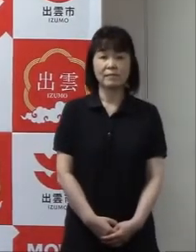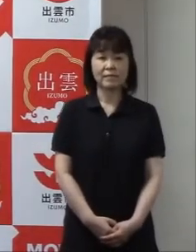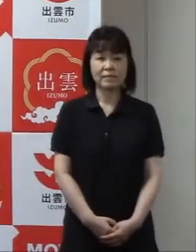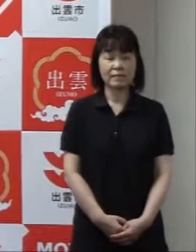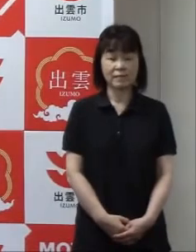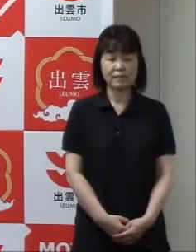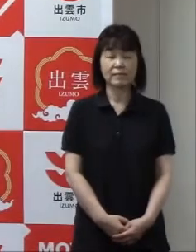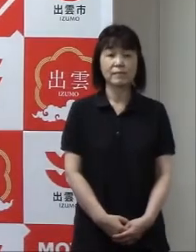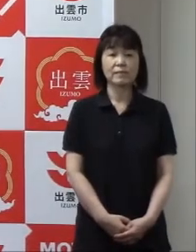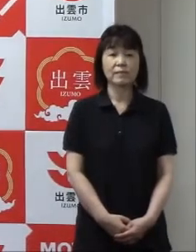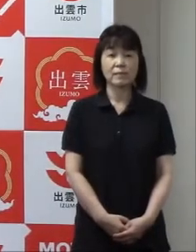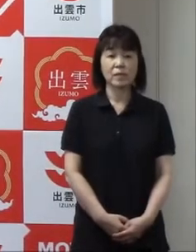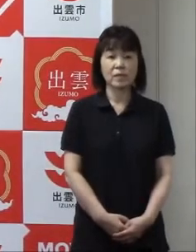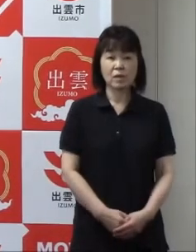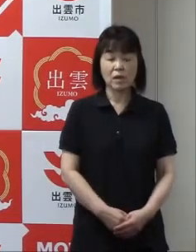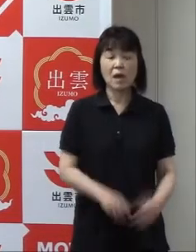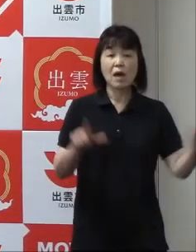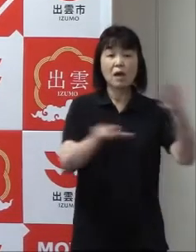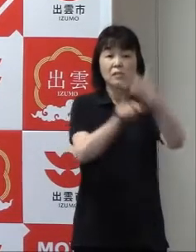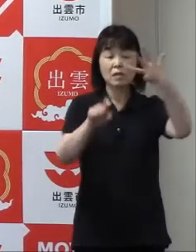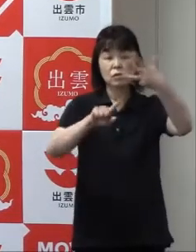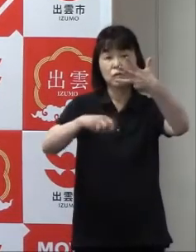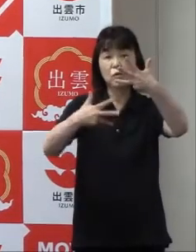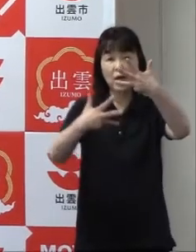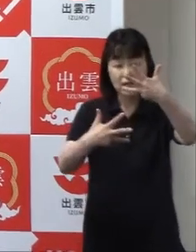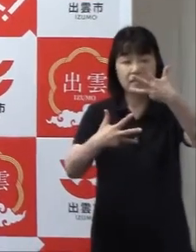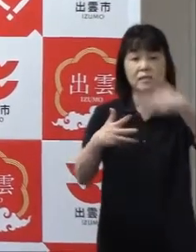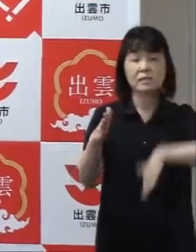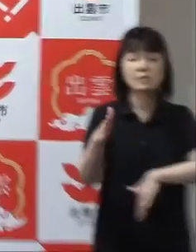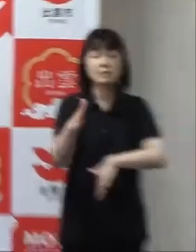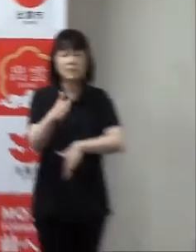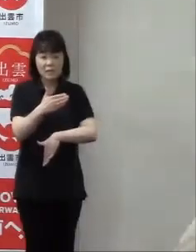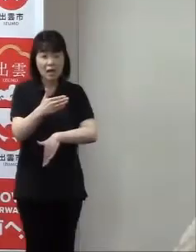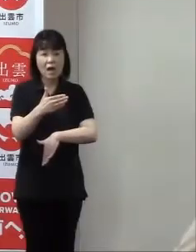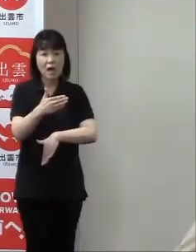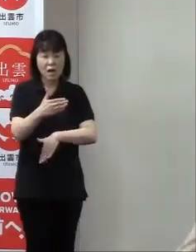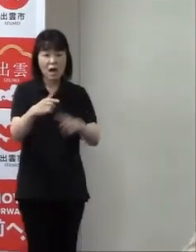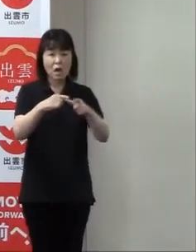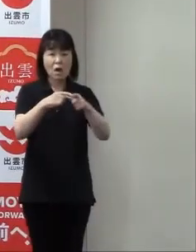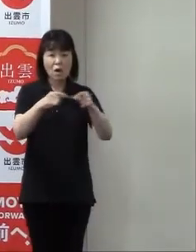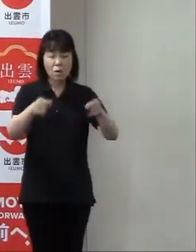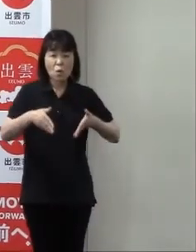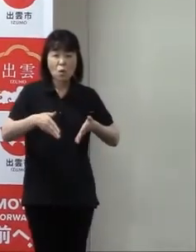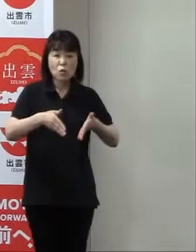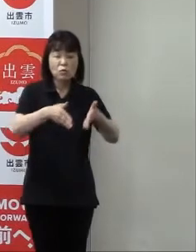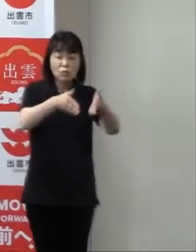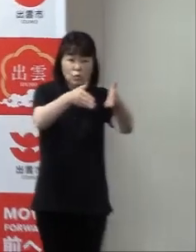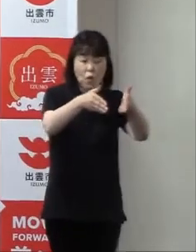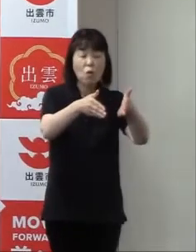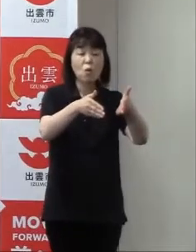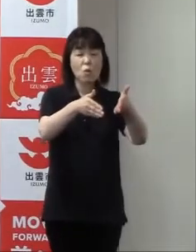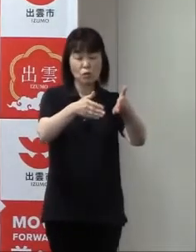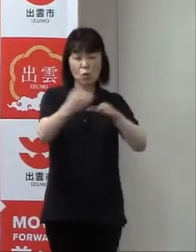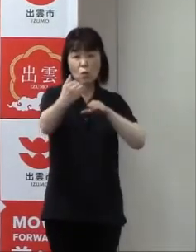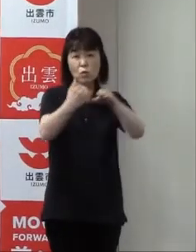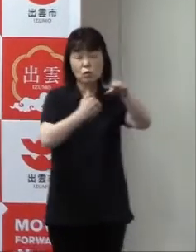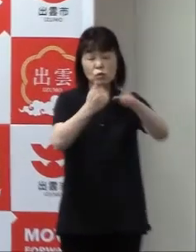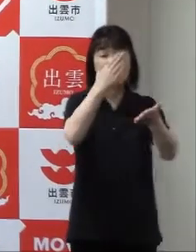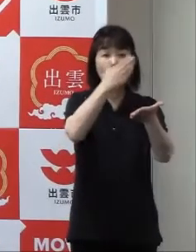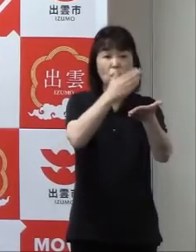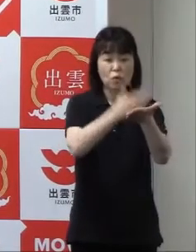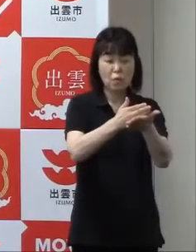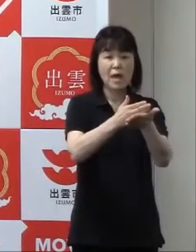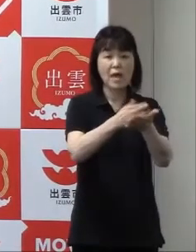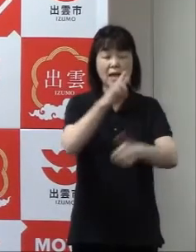まずはじめに今月18日から国道9号の路面変状による通行止め、